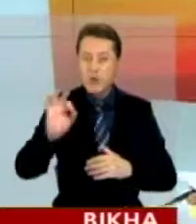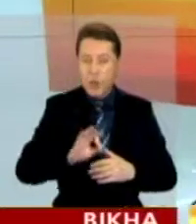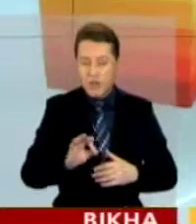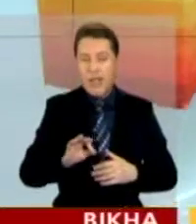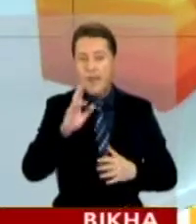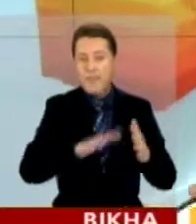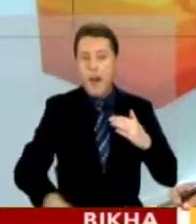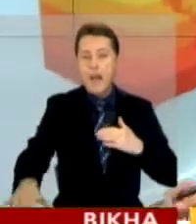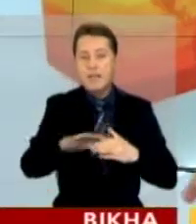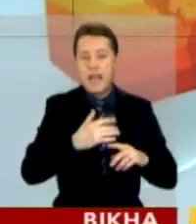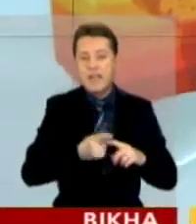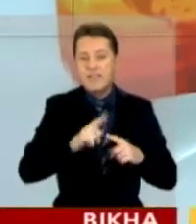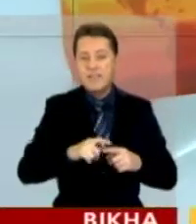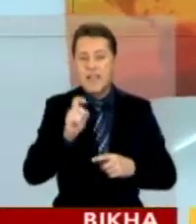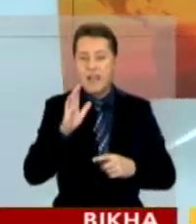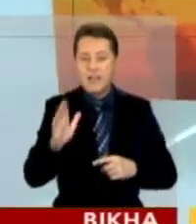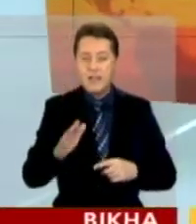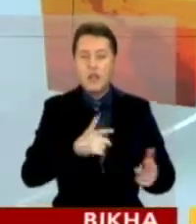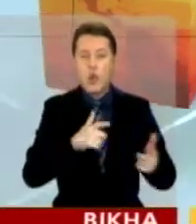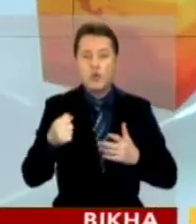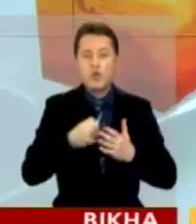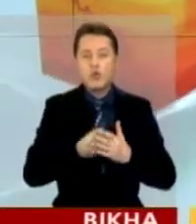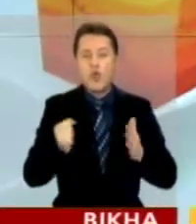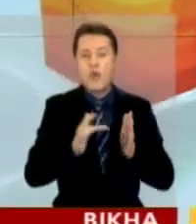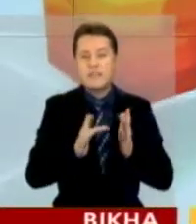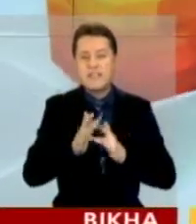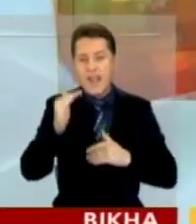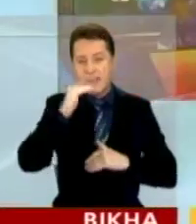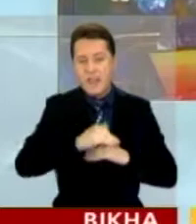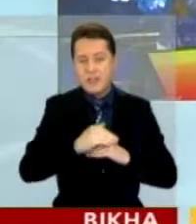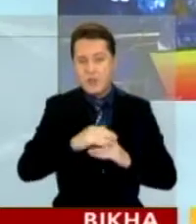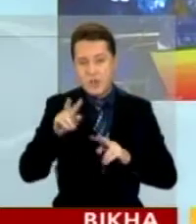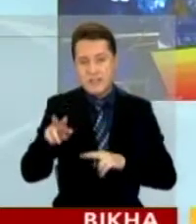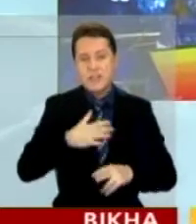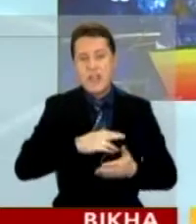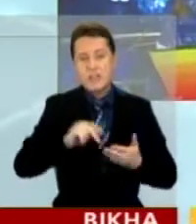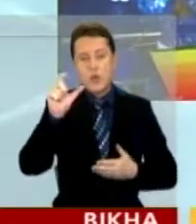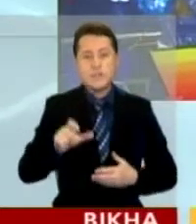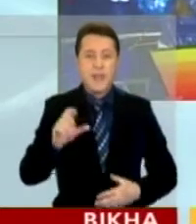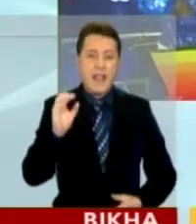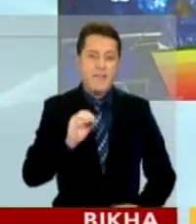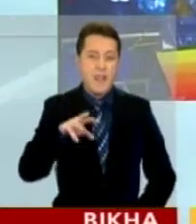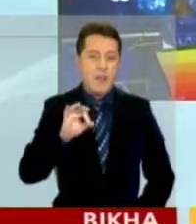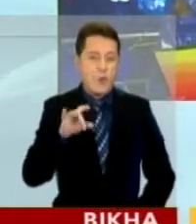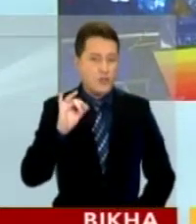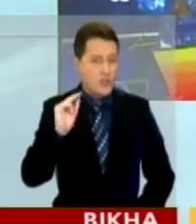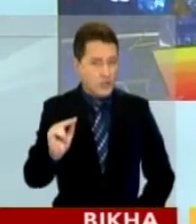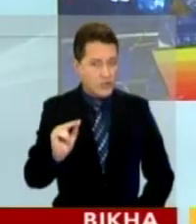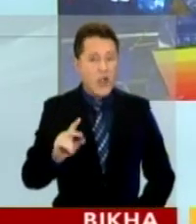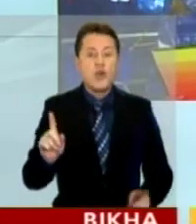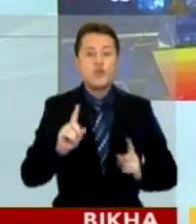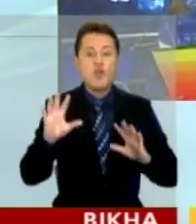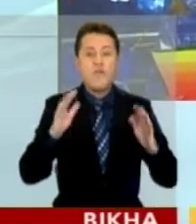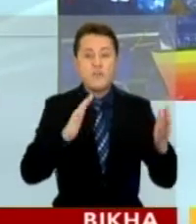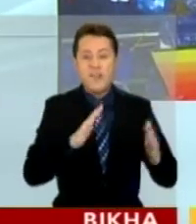І на Майдані у ці хвилини активно готуються до святвечора. За всім стежить наша кореспондентка Євгенія Мотрич. Женю, що відбувається